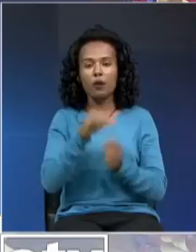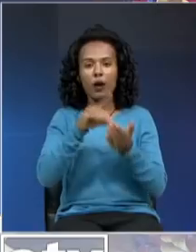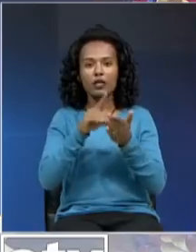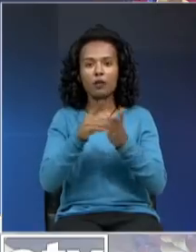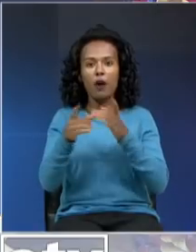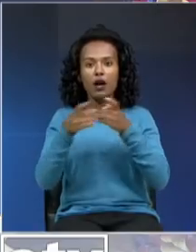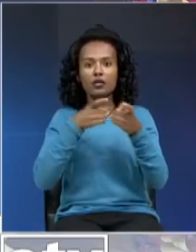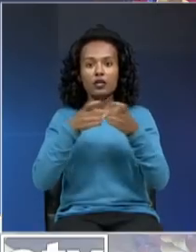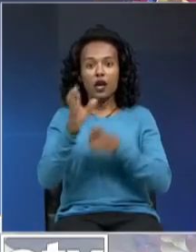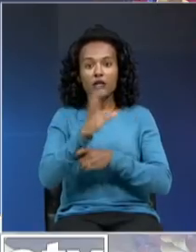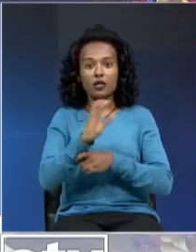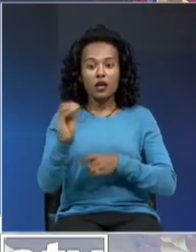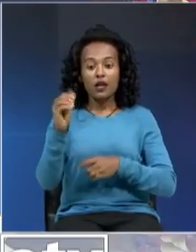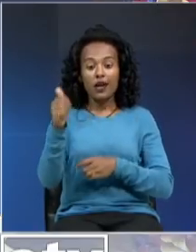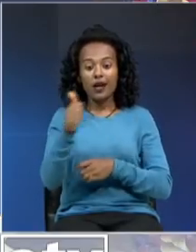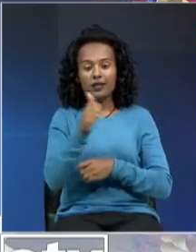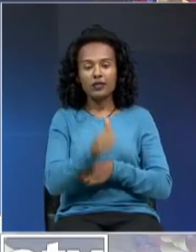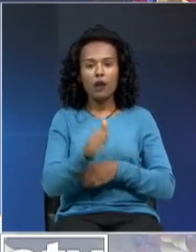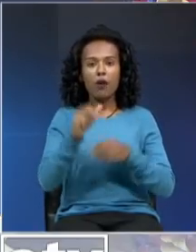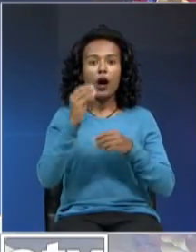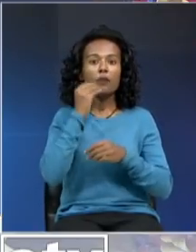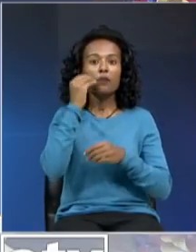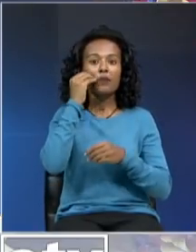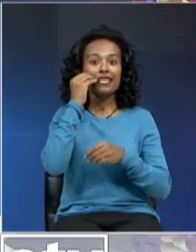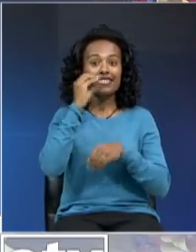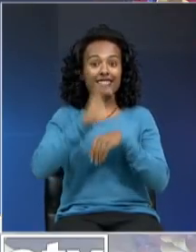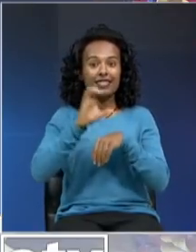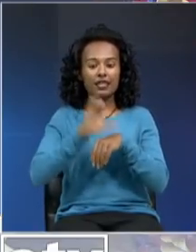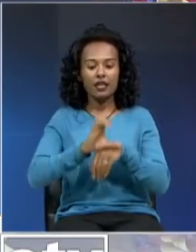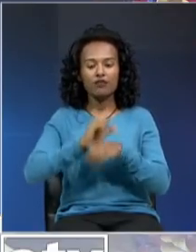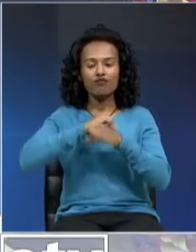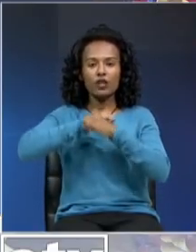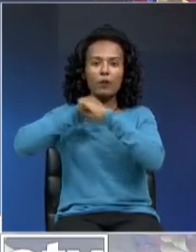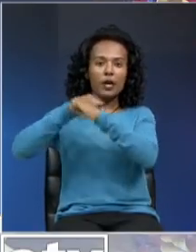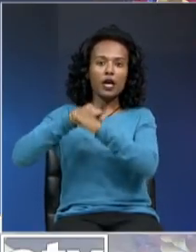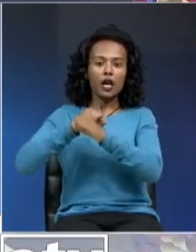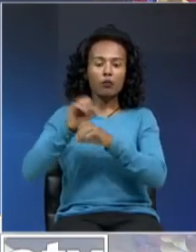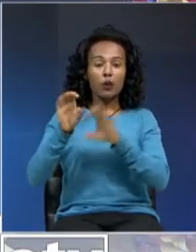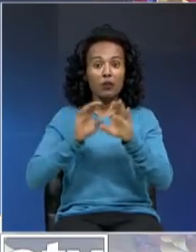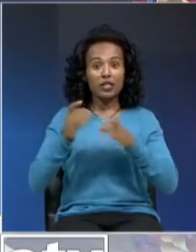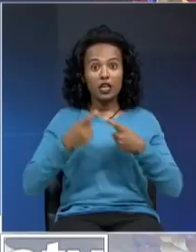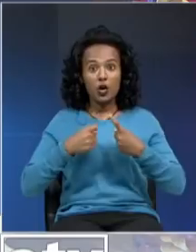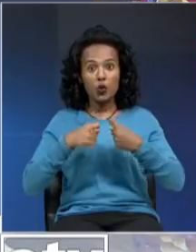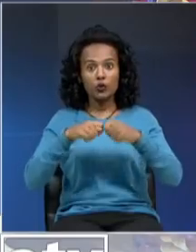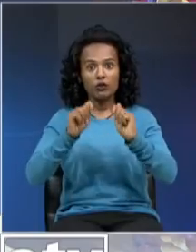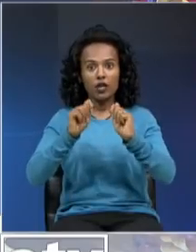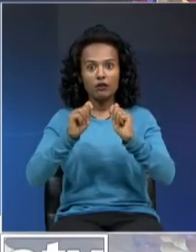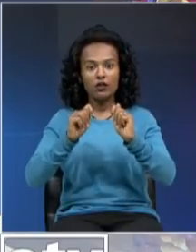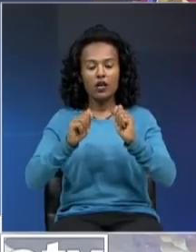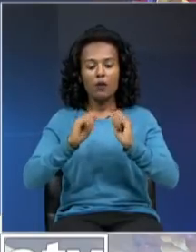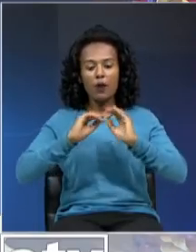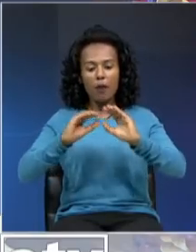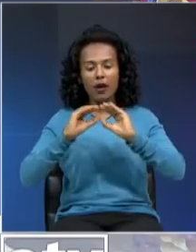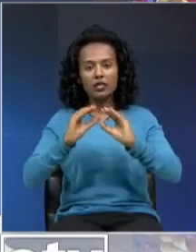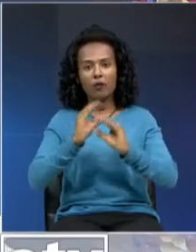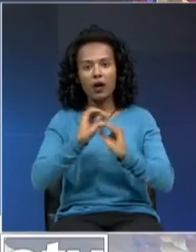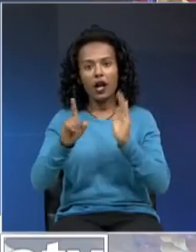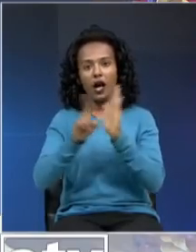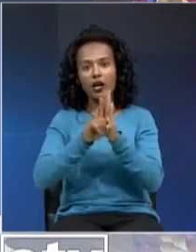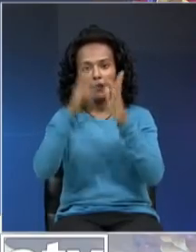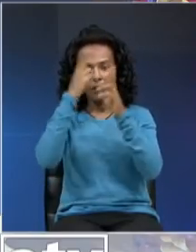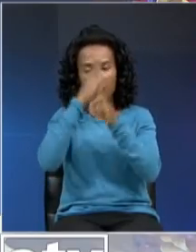ከተማ አስተዳደርና የአዲስ አበባ ቤተ ክህነት የኮሮና ቫይረስ ለመከላከል በሚደረገው ጥረት በማስተማርና